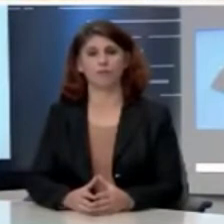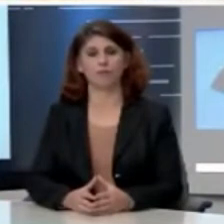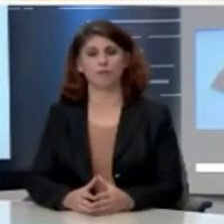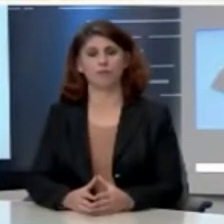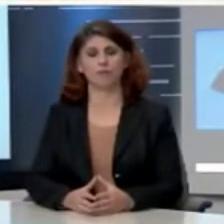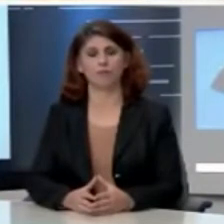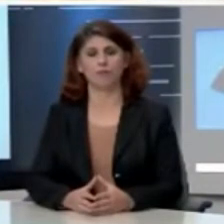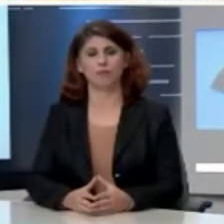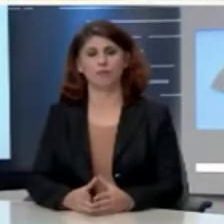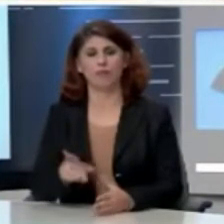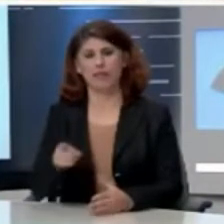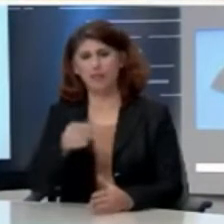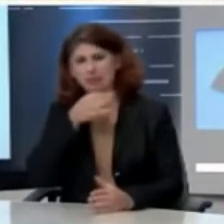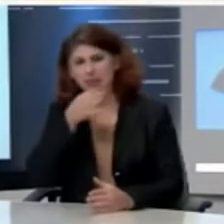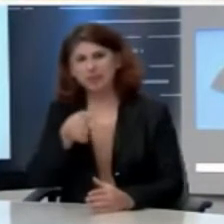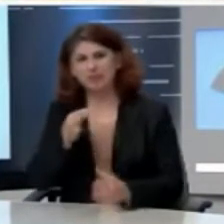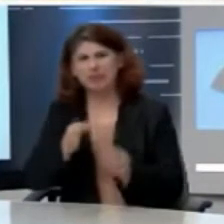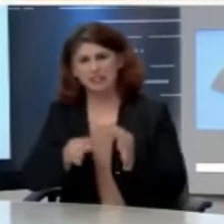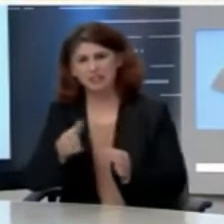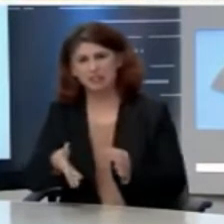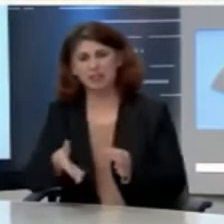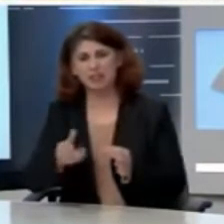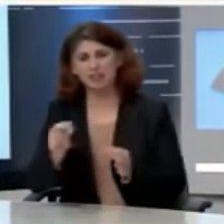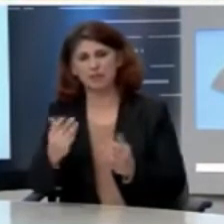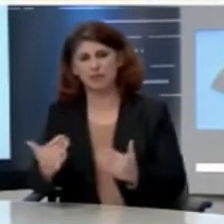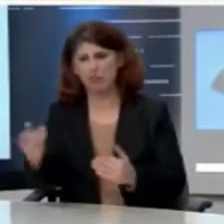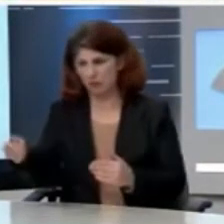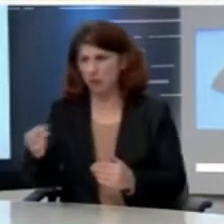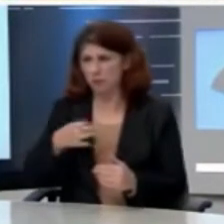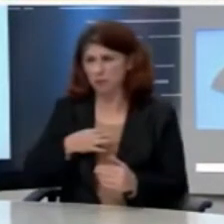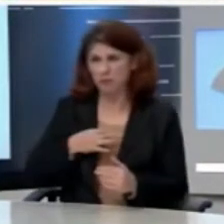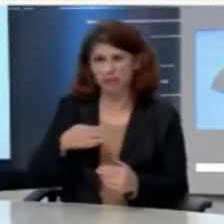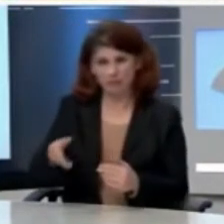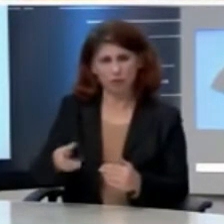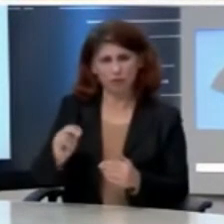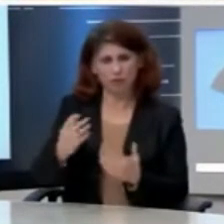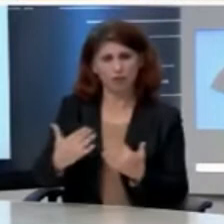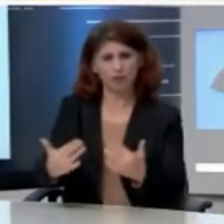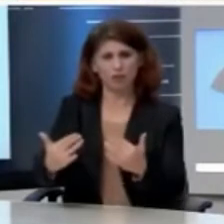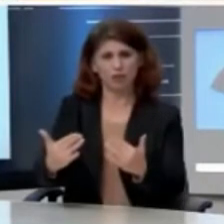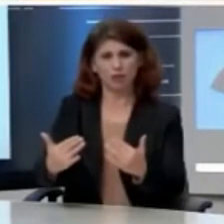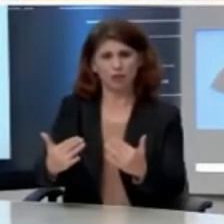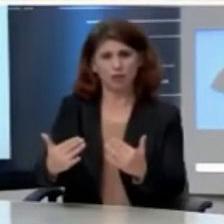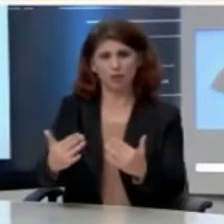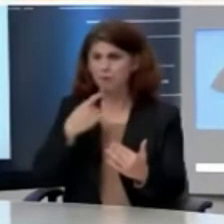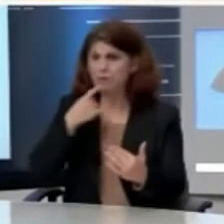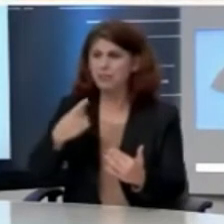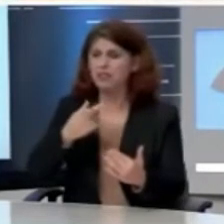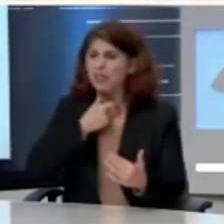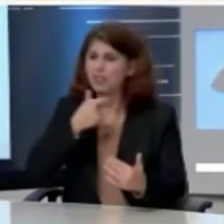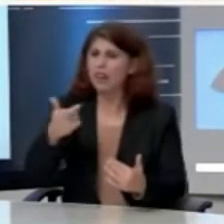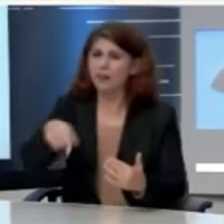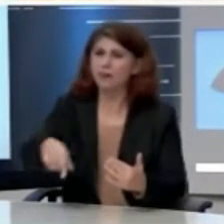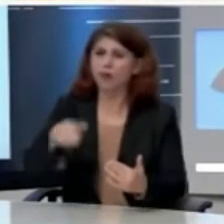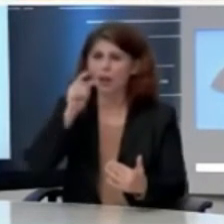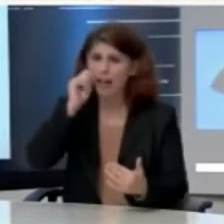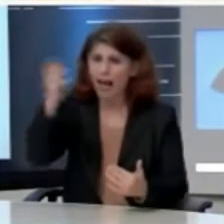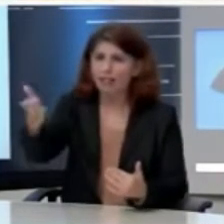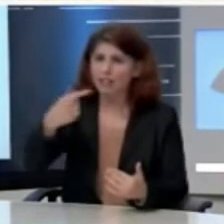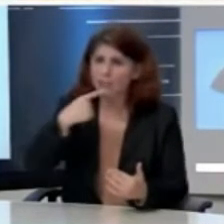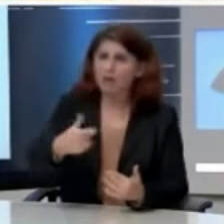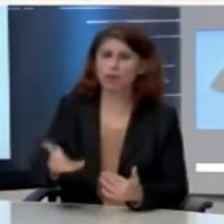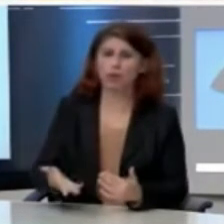Μα είναι κουβέντα αυτή μέσα στη Βουλή, να δείτε. Είναι κουβέντα μέσα στη Βουλή αυτή? Πείτε δυνατά, αν είσαι άντρας, πες δυνατά αυτή την κουβέντα.